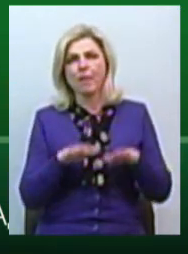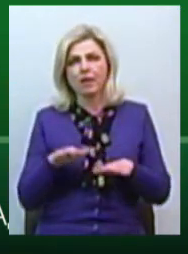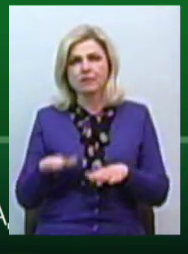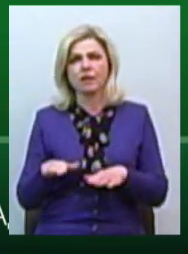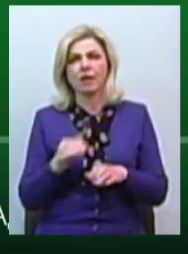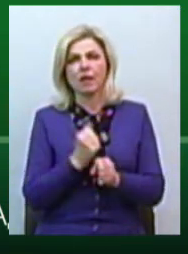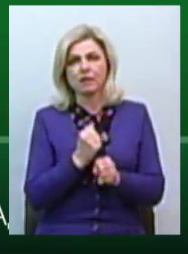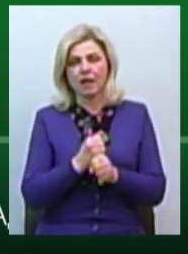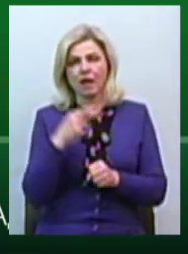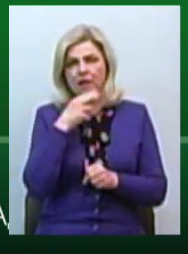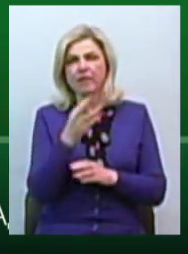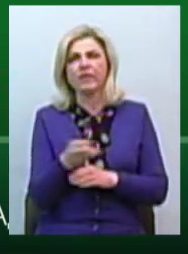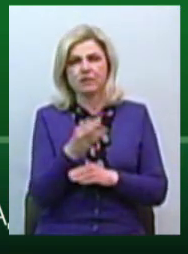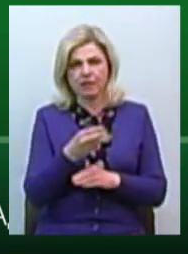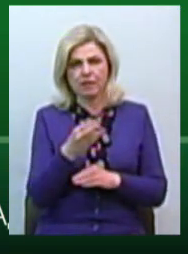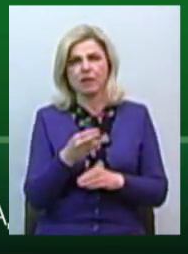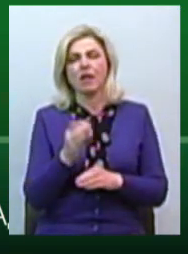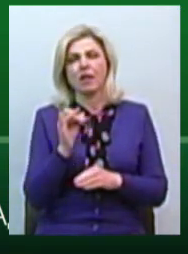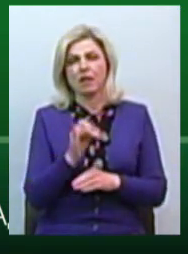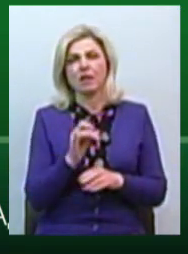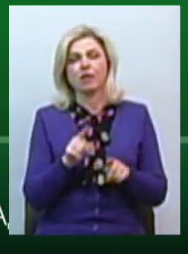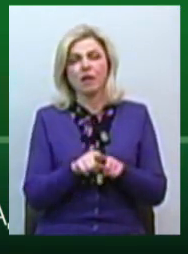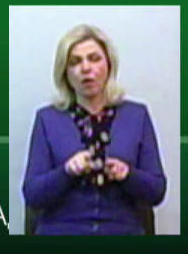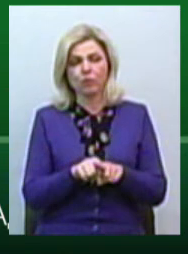здійснюються дезінфекційні засоби і також